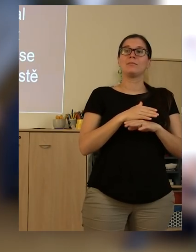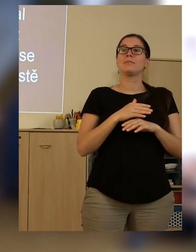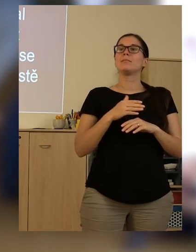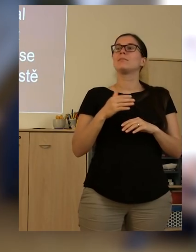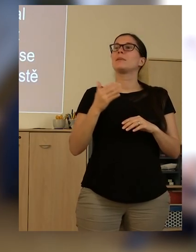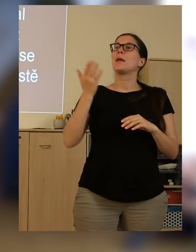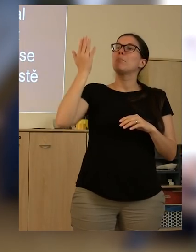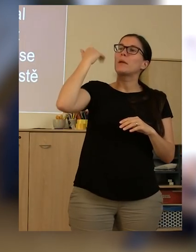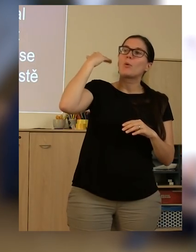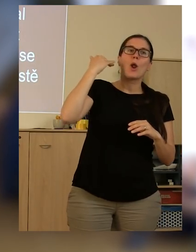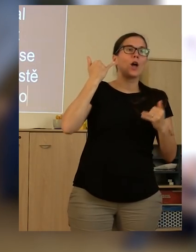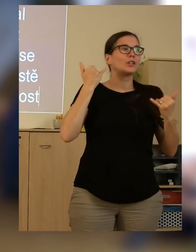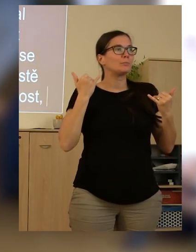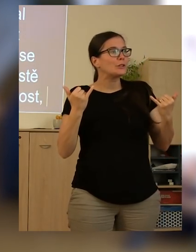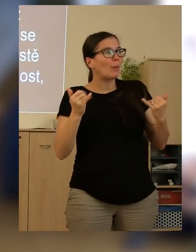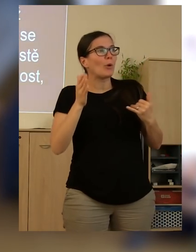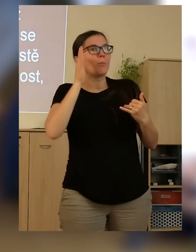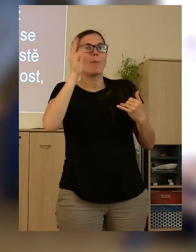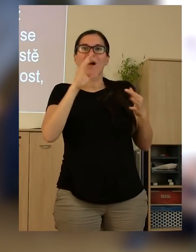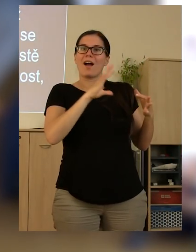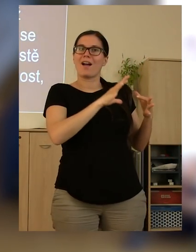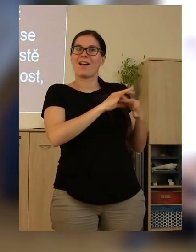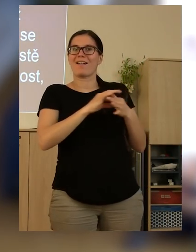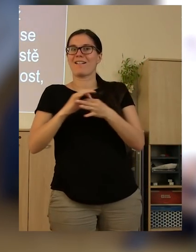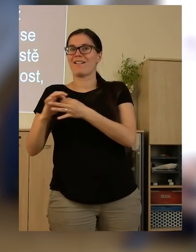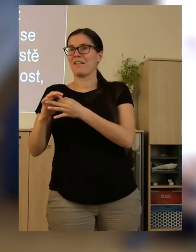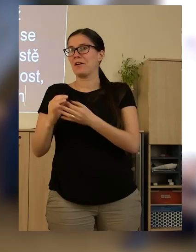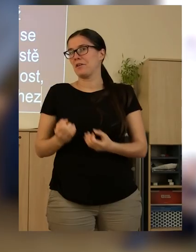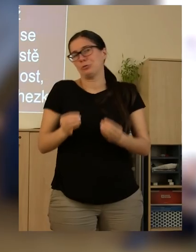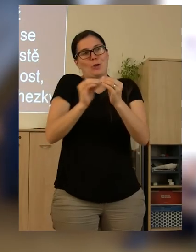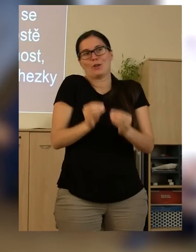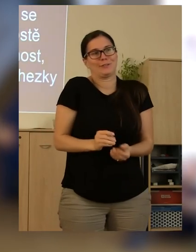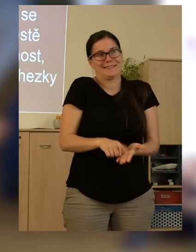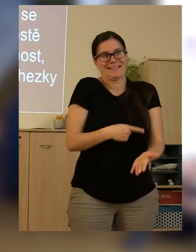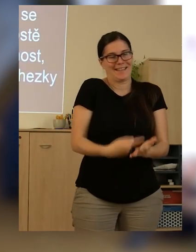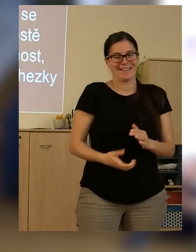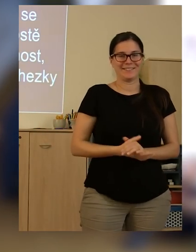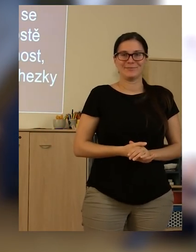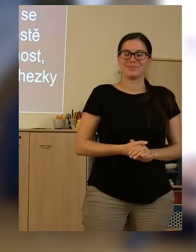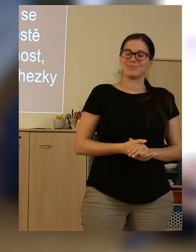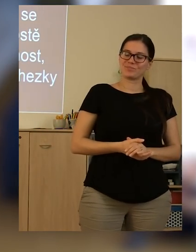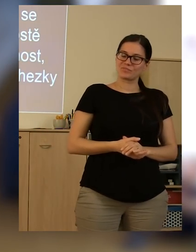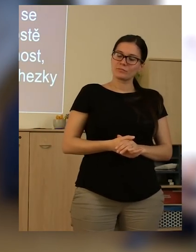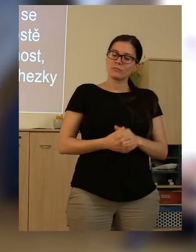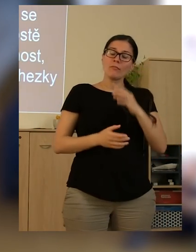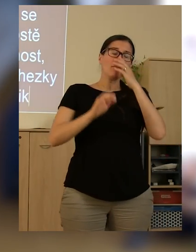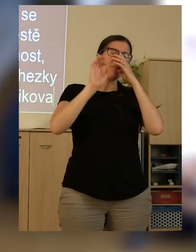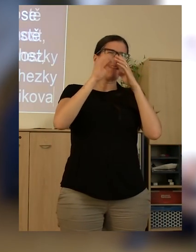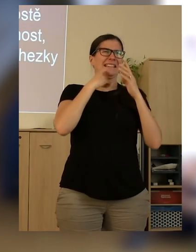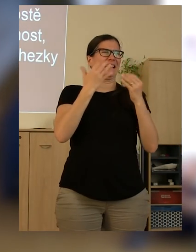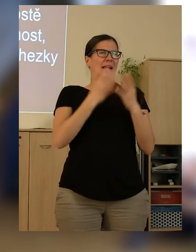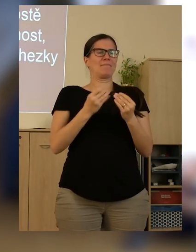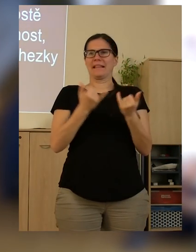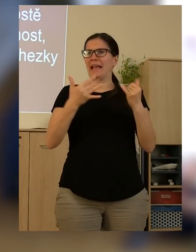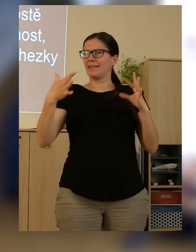tak nádherně prolíná. Vlastně není to nějak komplikovaný. Tím trochu směřuju k tomu, co chci říct, vlastně